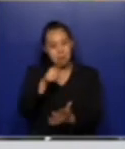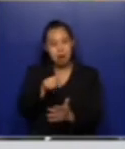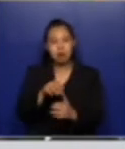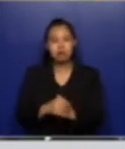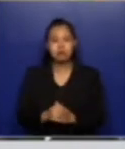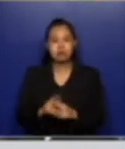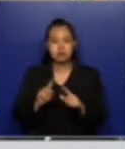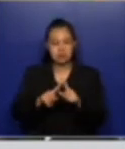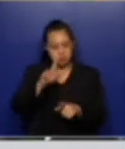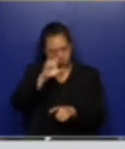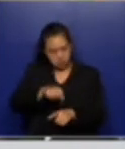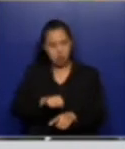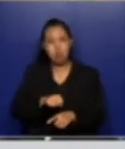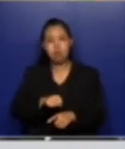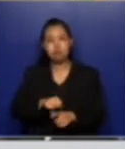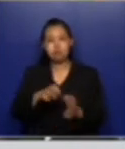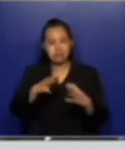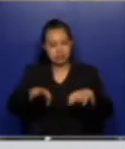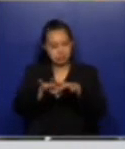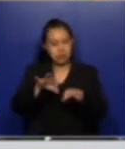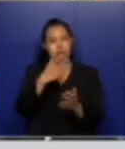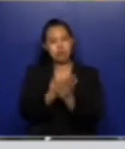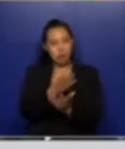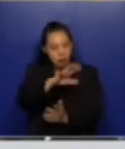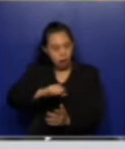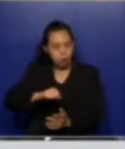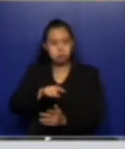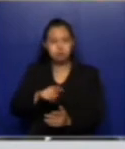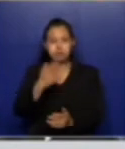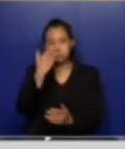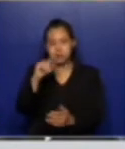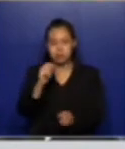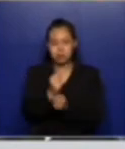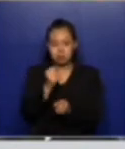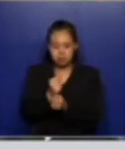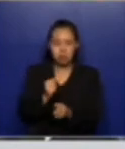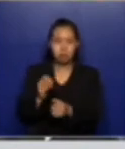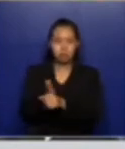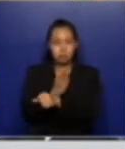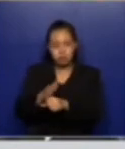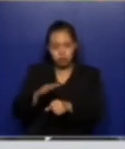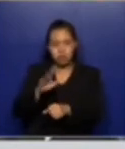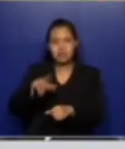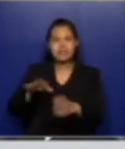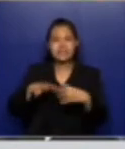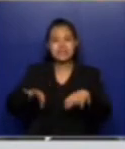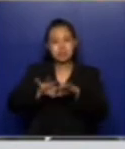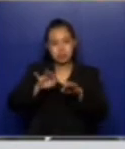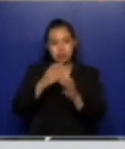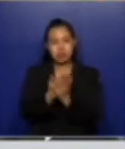เป็นที่ต้องเอาองค์กรตัวเองให้อยู่เนี่ยนะครับเพื่อพยุงธุรกิจตัวเองเนี่ยมันจำเป็นก็ต้